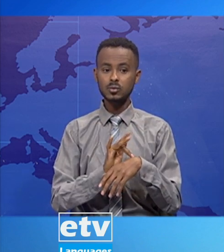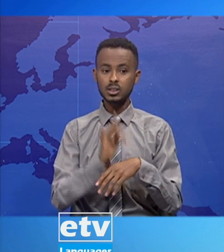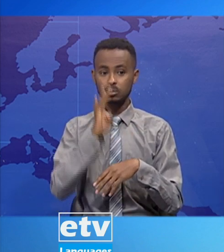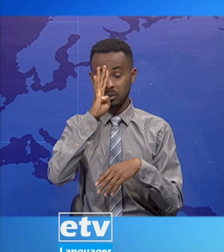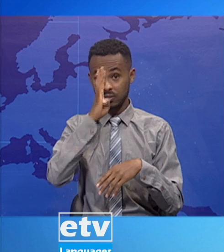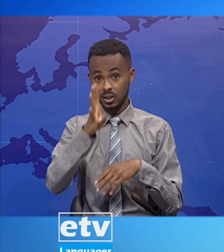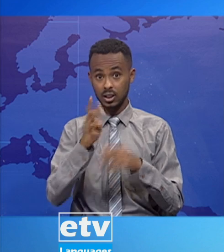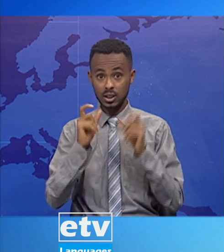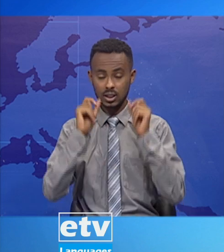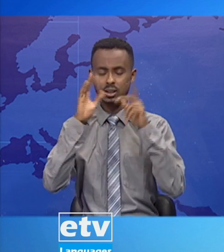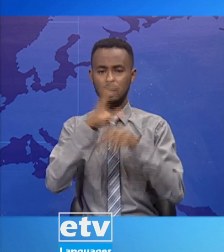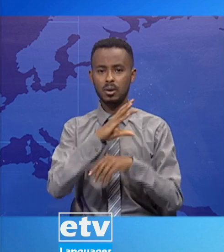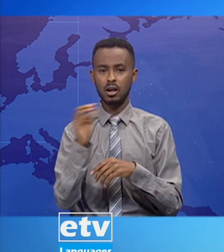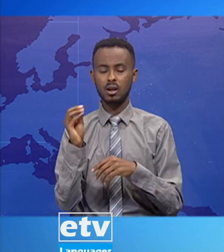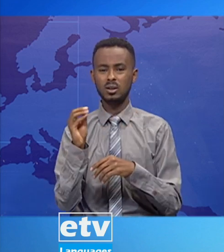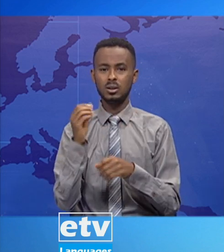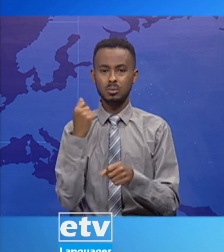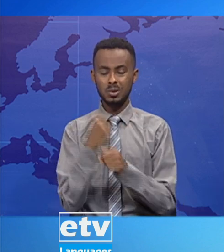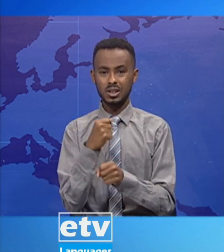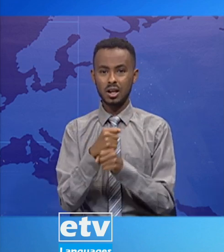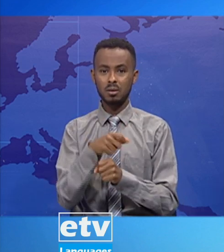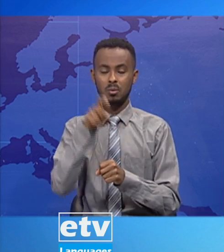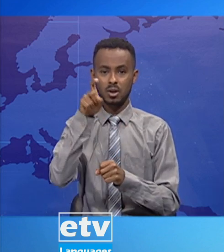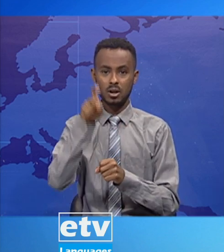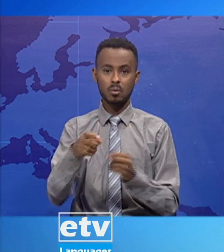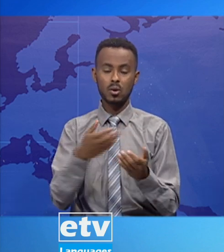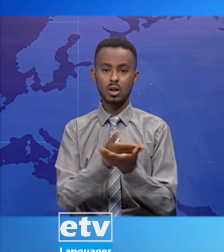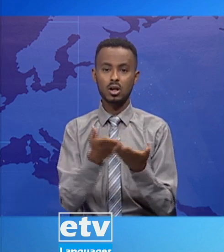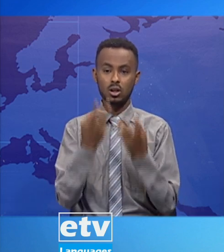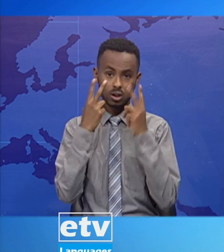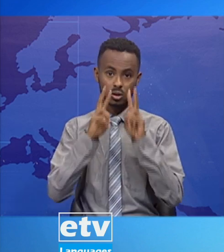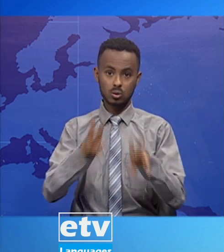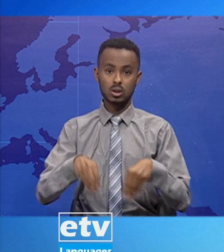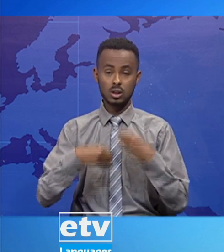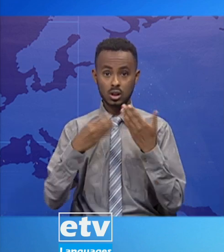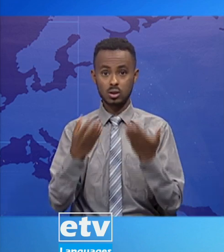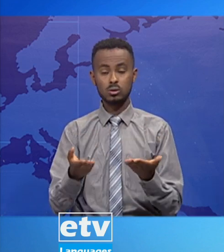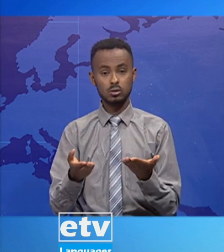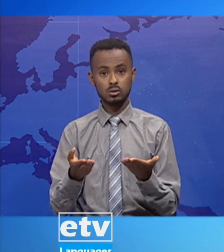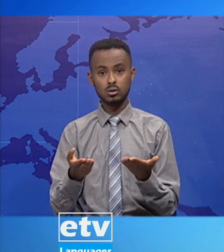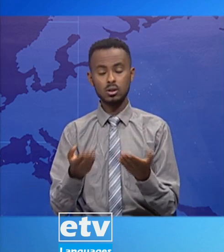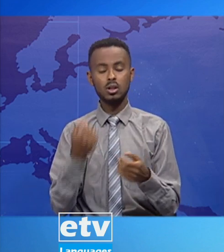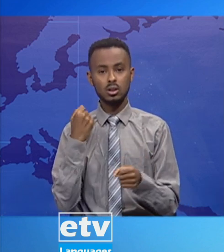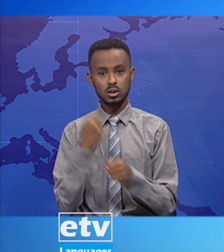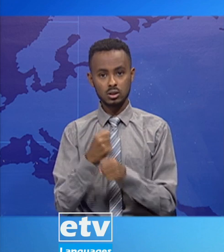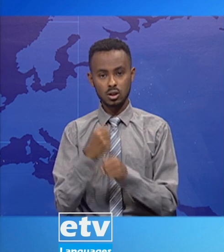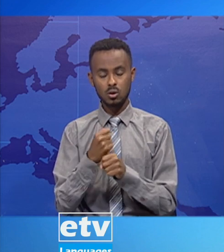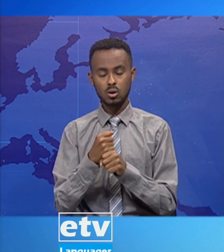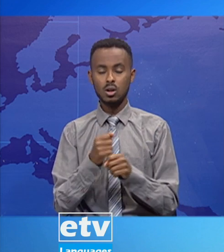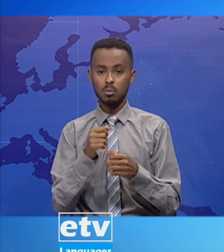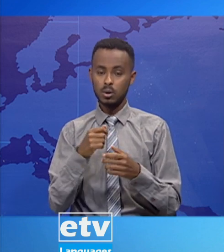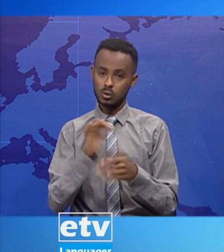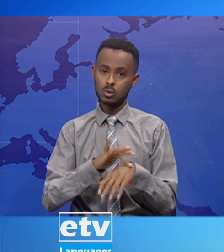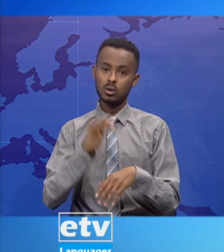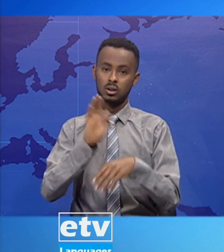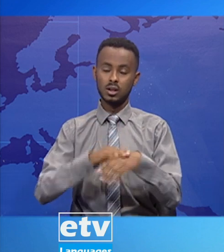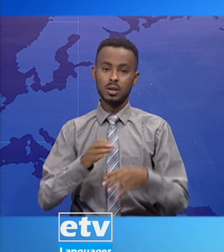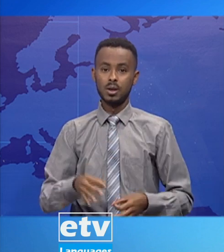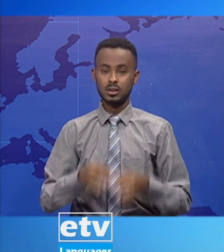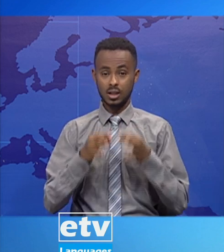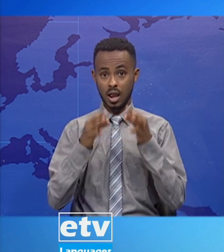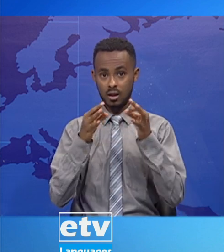በሚፈጠር ግንዛቤና መሰራት የሚገባው ነገር ትኩረት ሰጣችሁ እንድትሰሩ እግረ መንገዴን ጥሪ